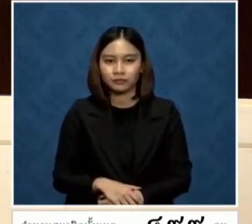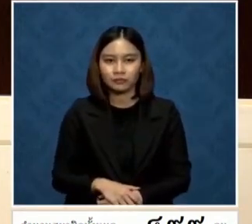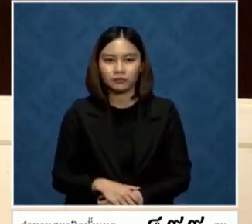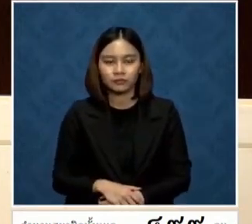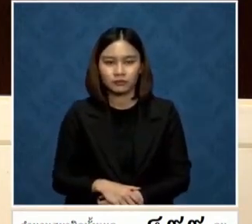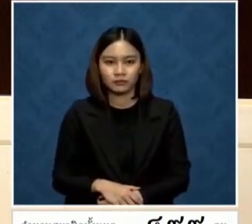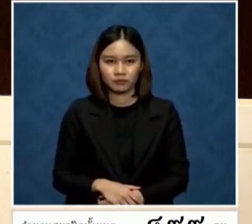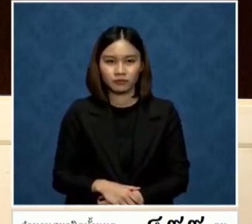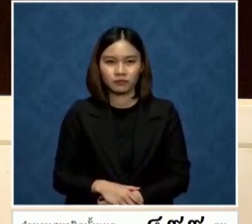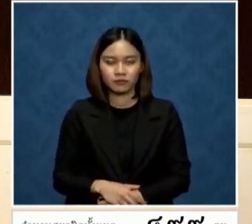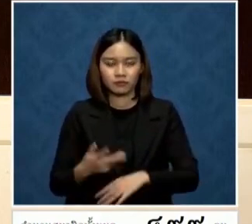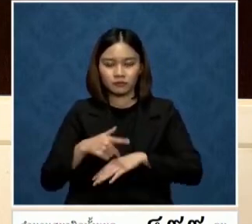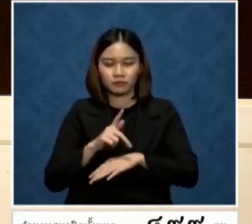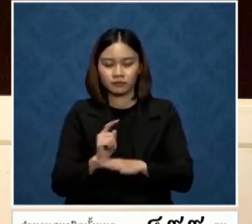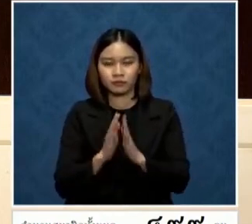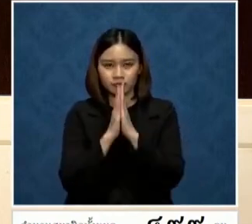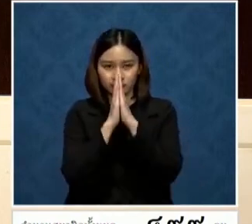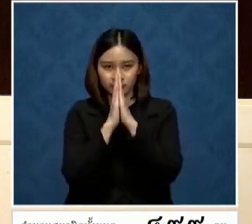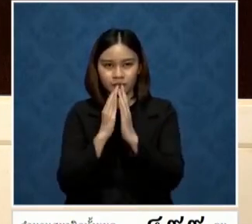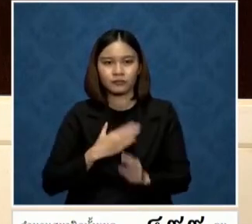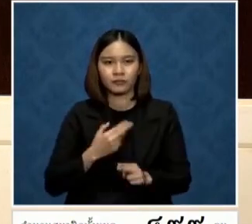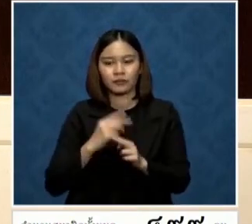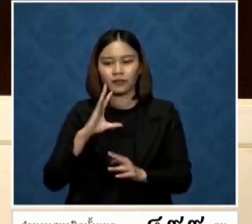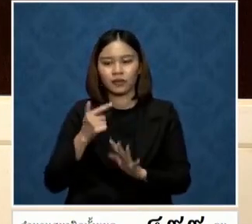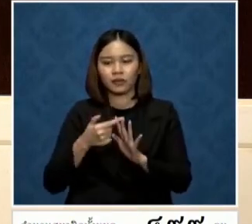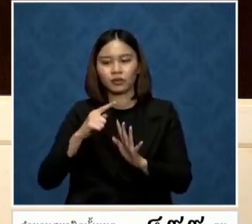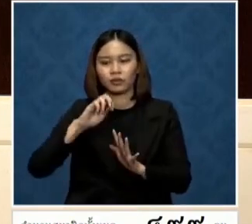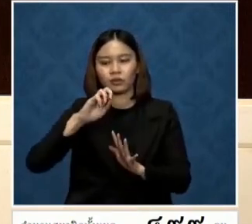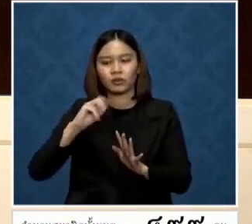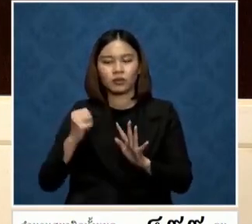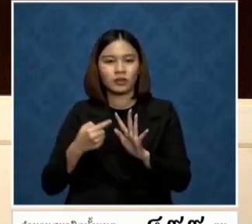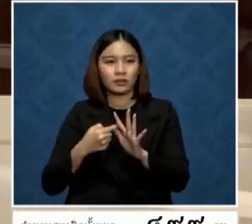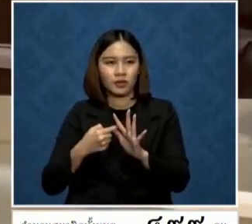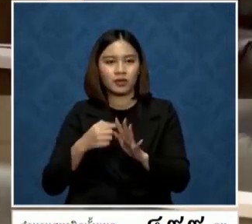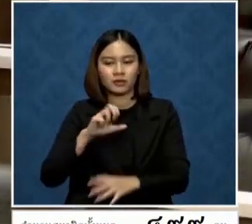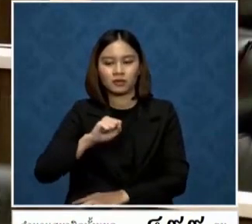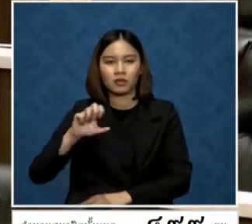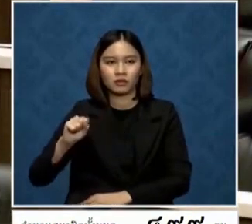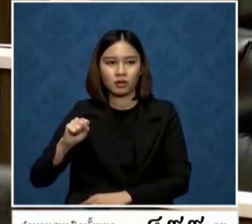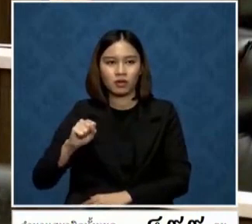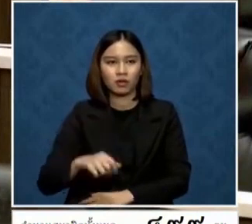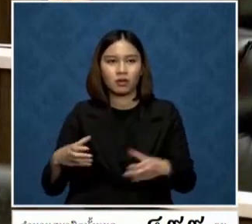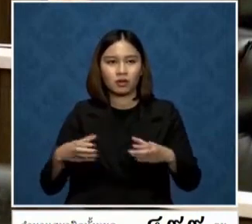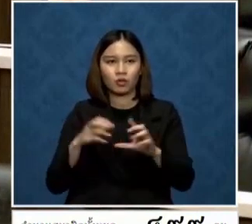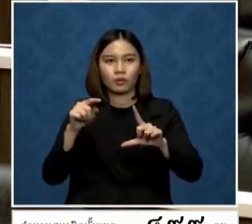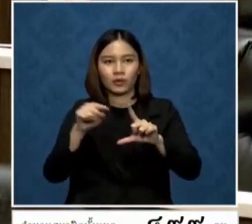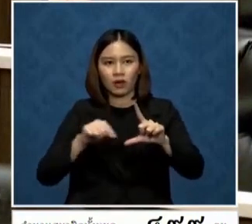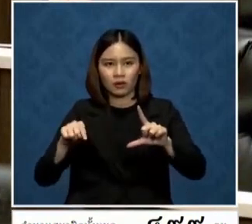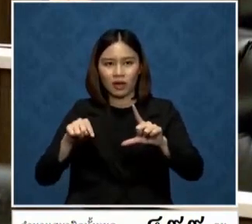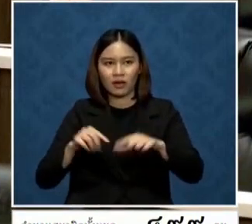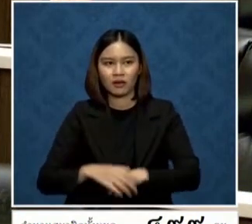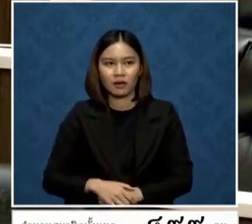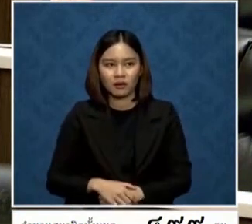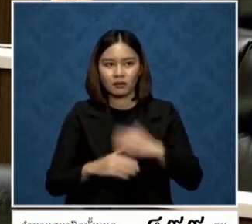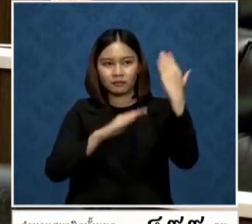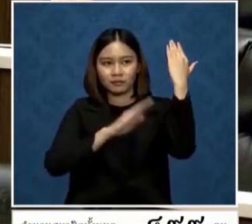ครับเรียนท่านประธานสภาที่เคารพดิฉันชุติมาคชพันธ์ผู้แทนราษฎรแบบบัญชีรายชื่อพรรคก้าวไกลจาก